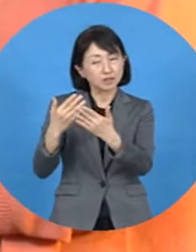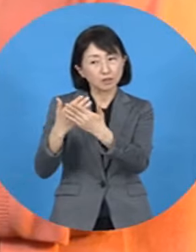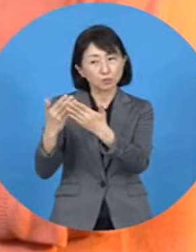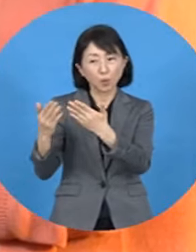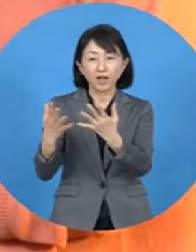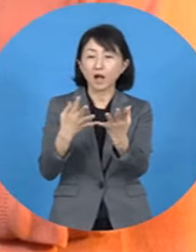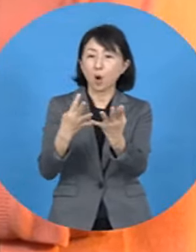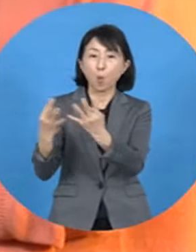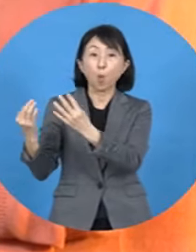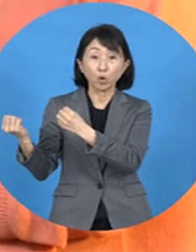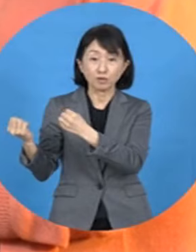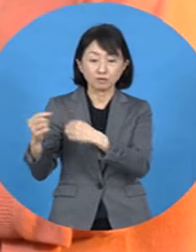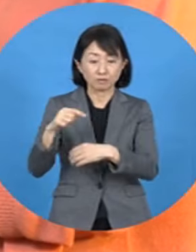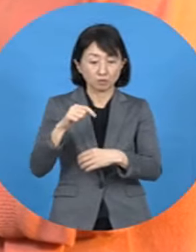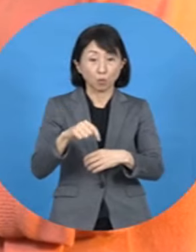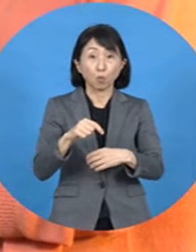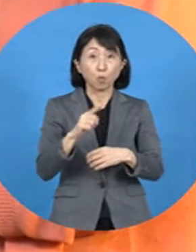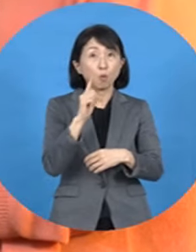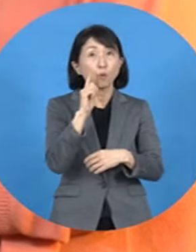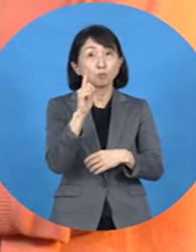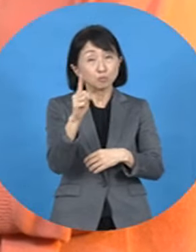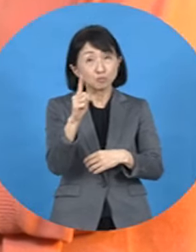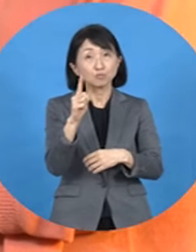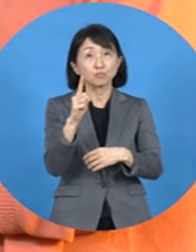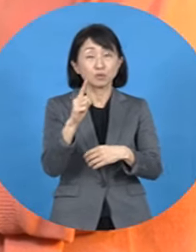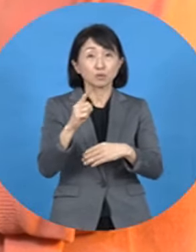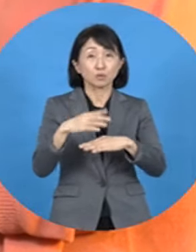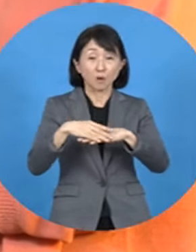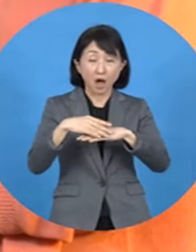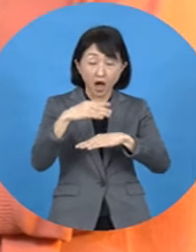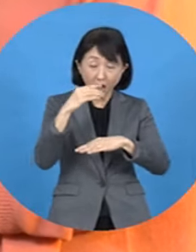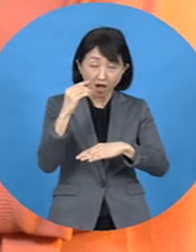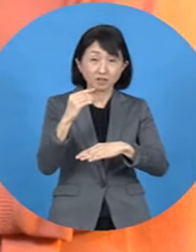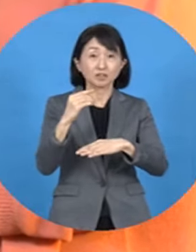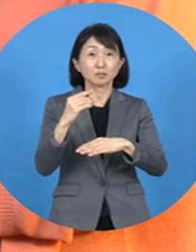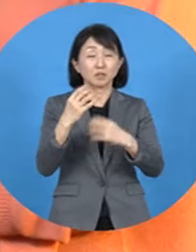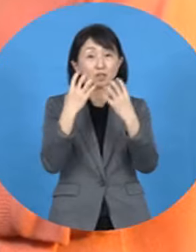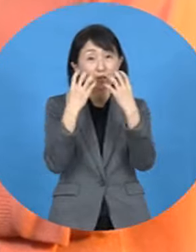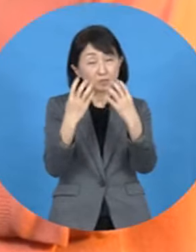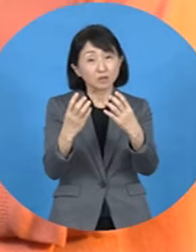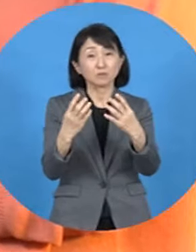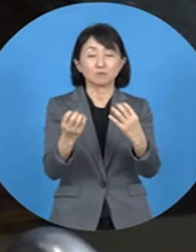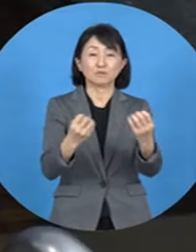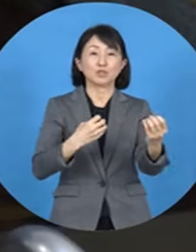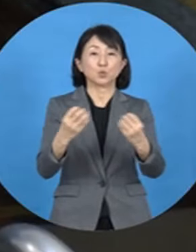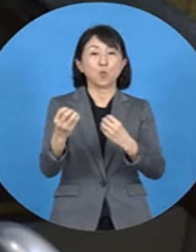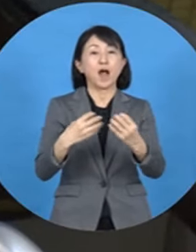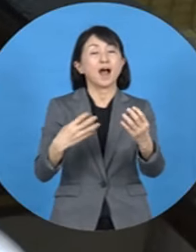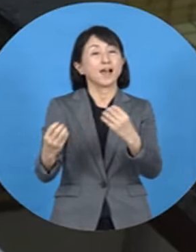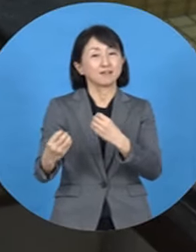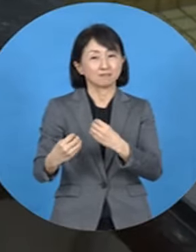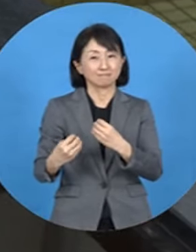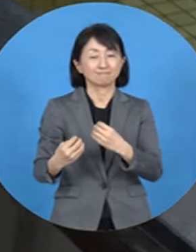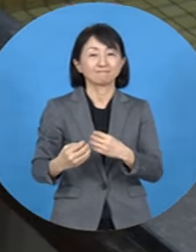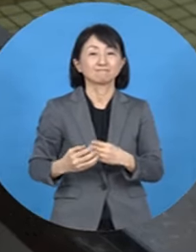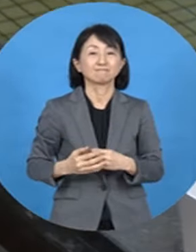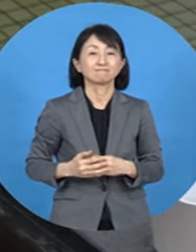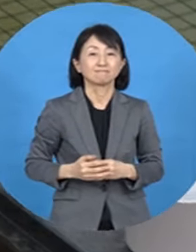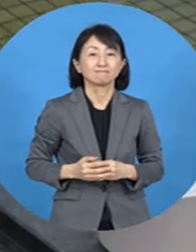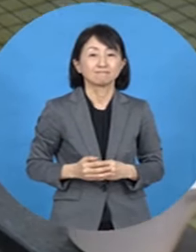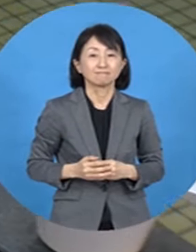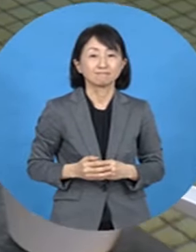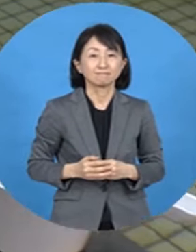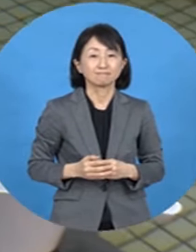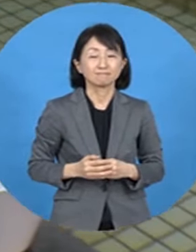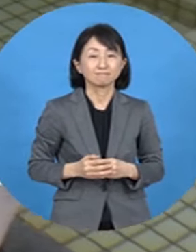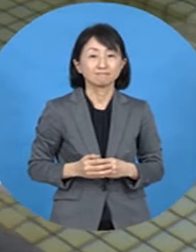り初めて見るお客さんは驚かれる方が多いみたいです。 そうですよね。 その天女を眺め